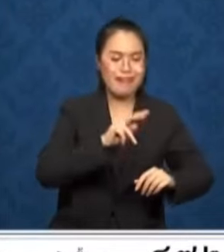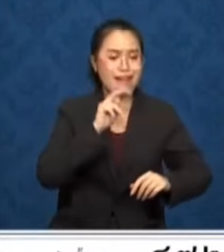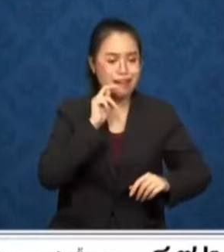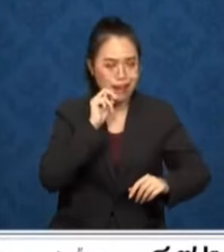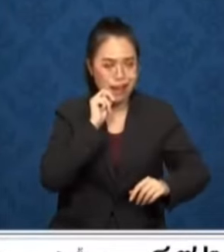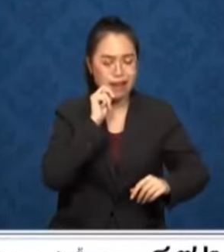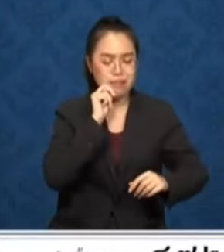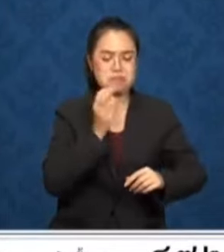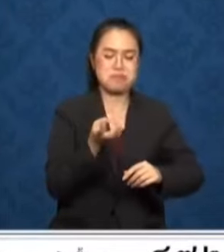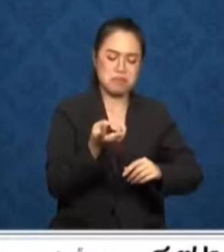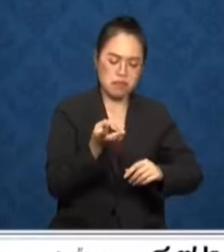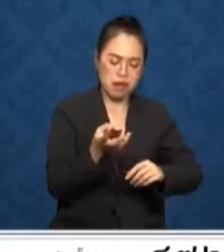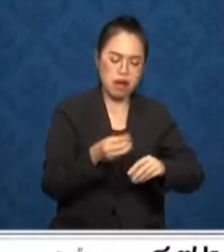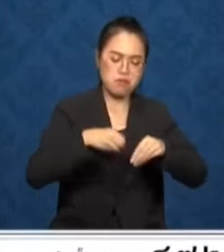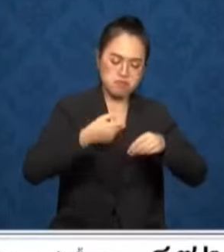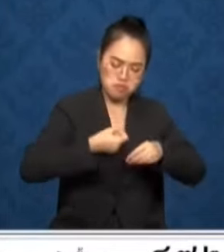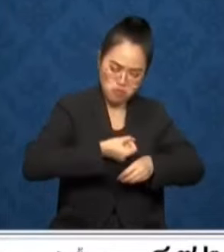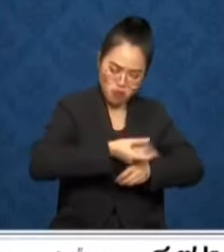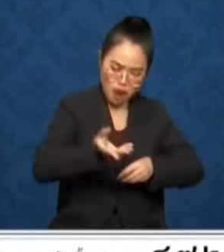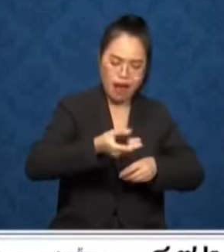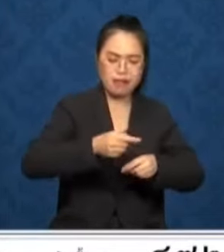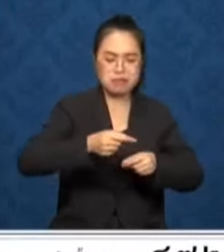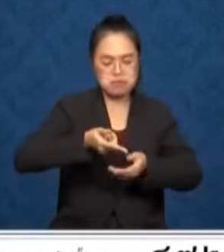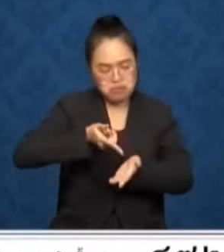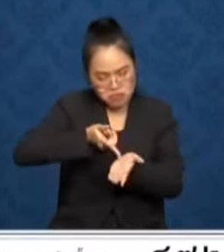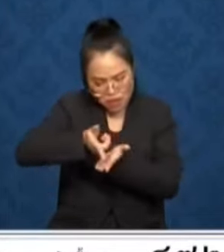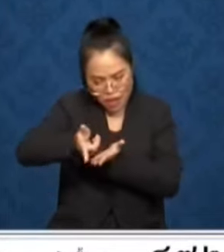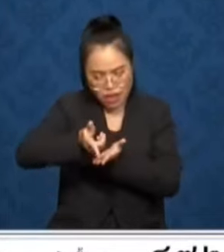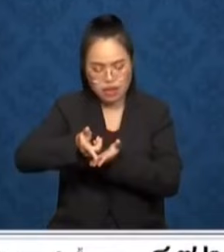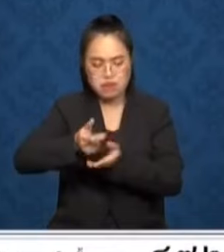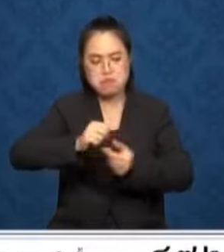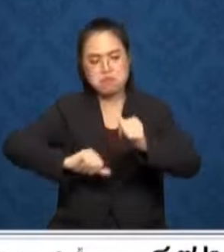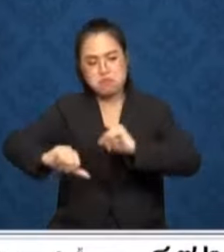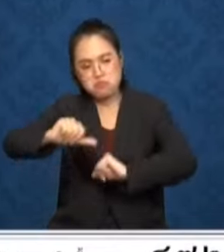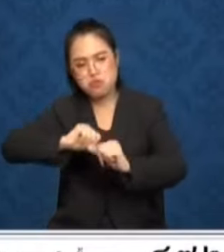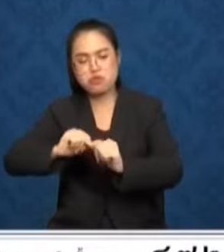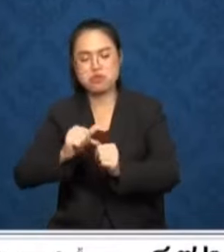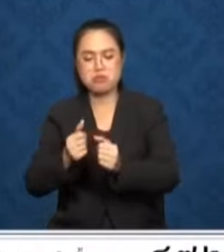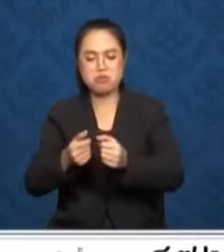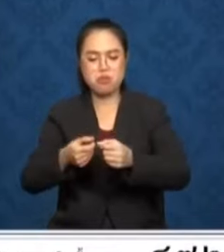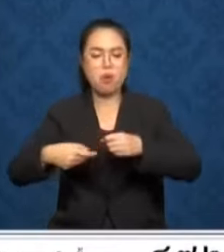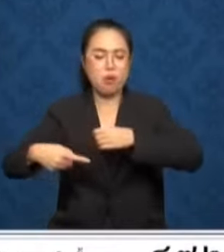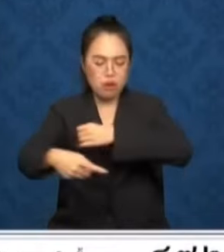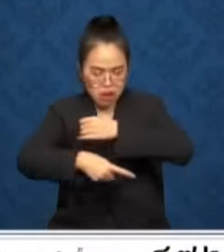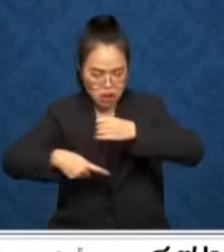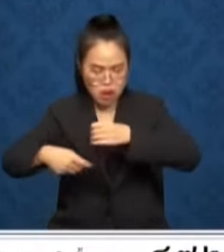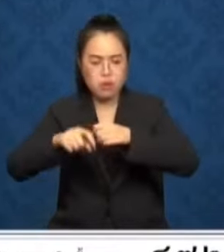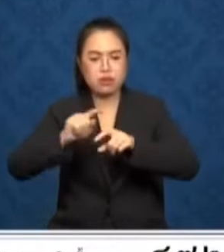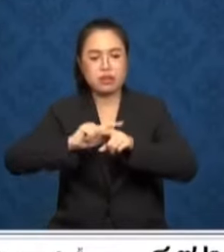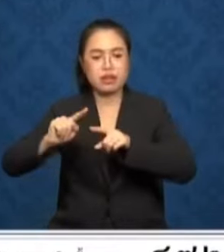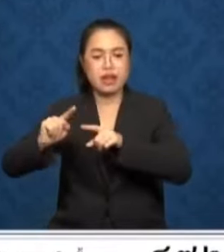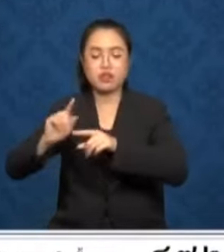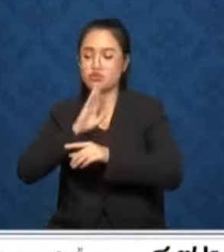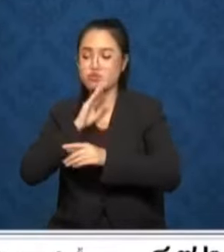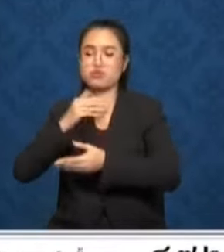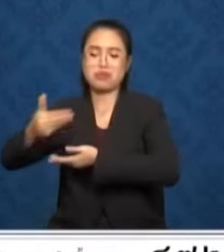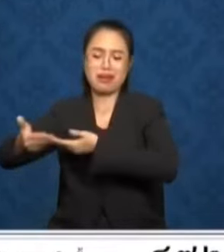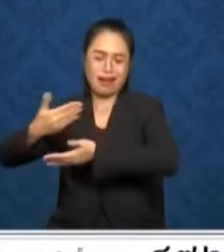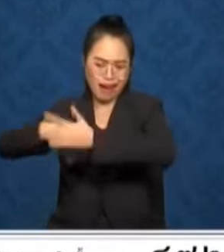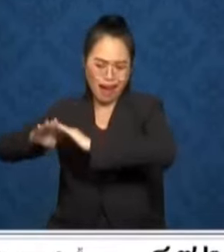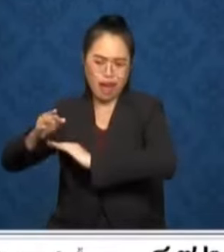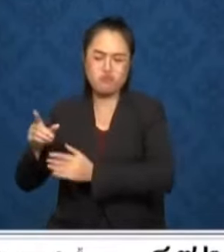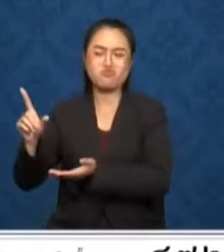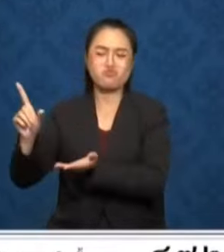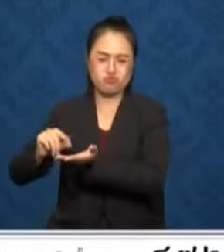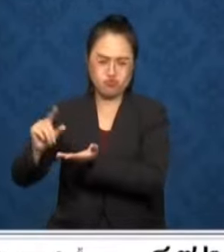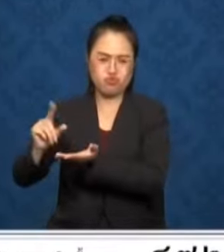เป็นข้าเหรอสพันธ์ ข้าว่าน ข้ารท gall, ปุย และยมข้ารดเกี่ยวข้าวอีกถ้าราคาข้าวที่รับซื้อต่จนเกินไป